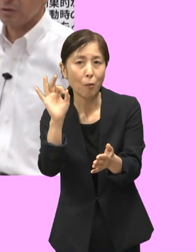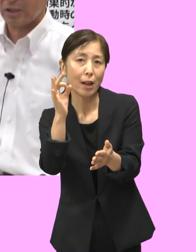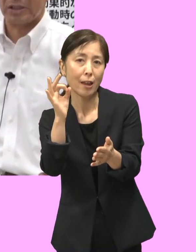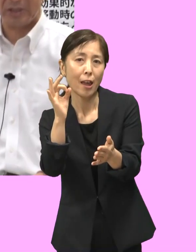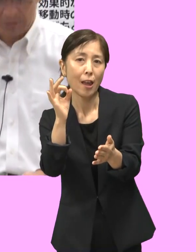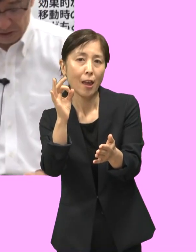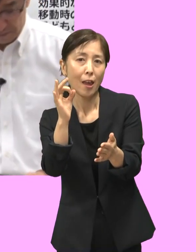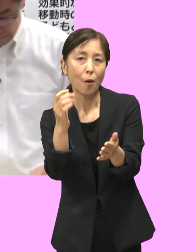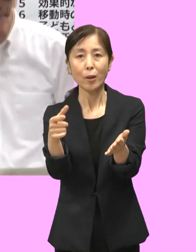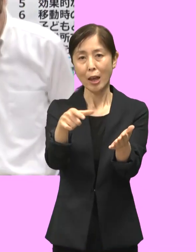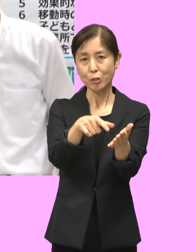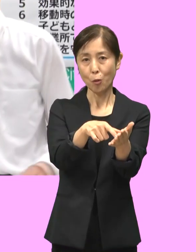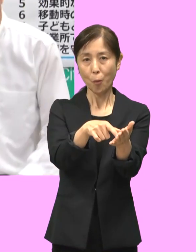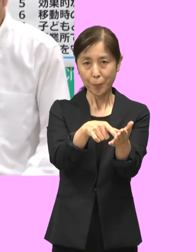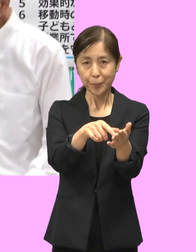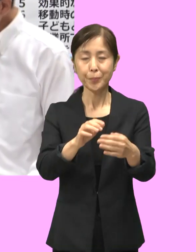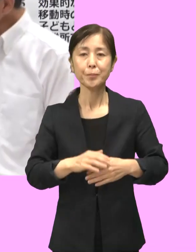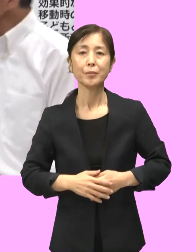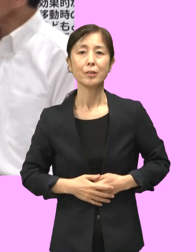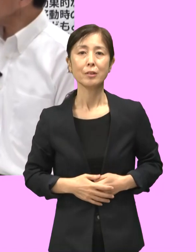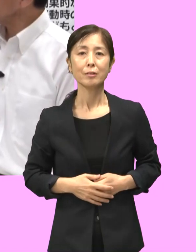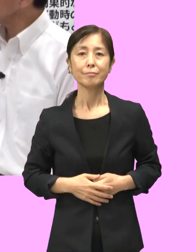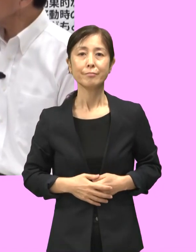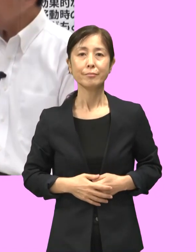ているという形になります。